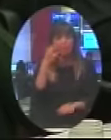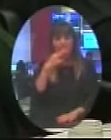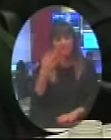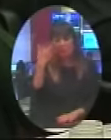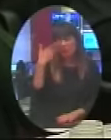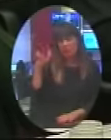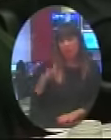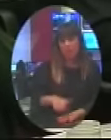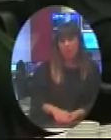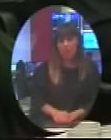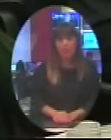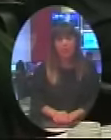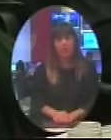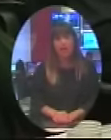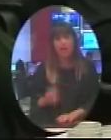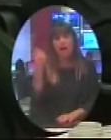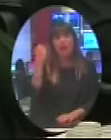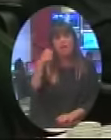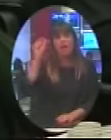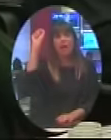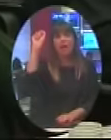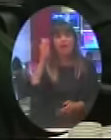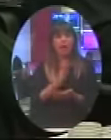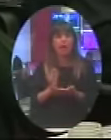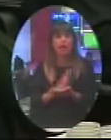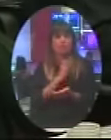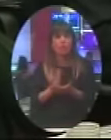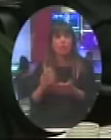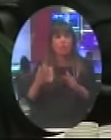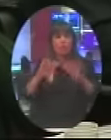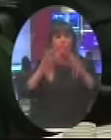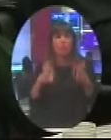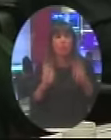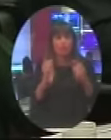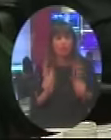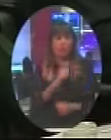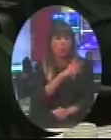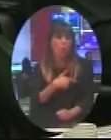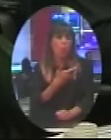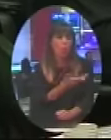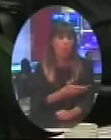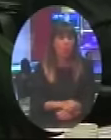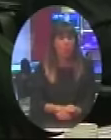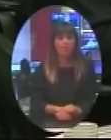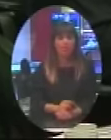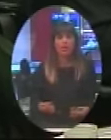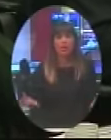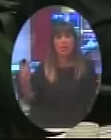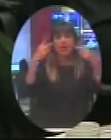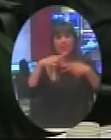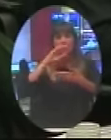מנסות להתעלם מהפרה בוטה של החלטות של מועצת הביטחון, של ההסכם שהם בעצמם חתמו עם